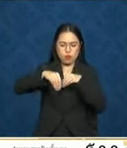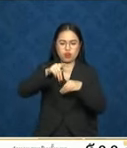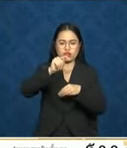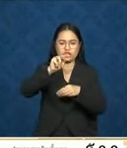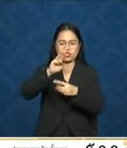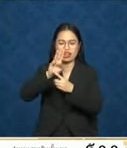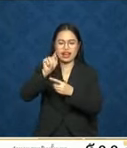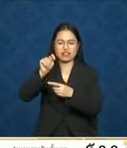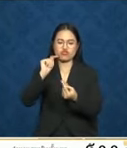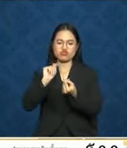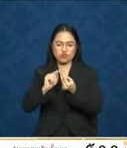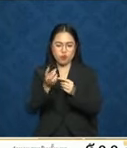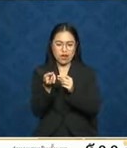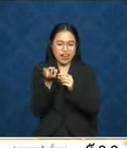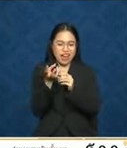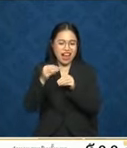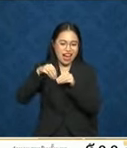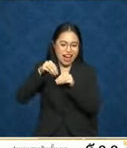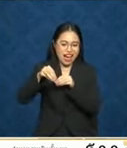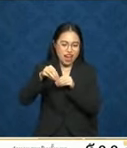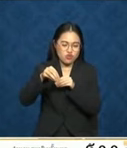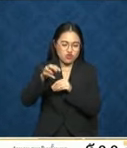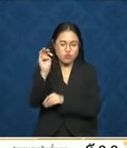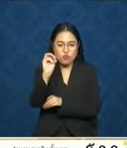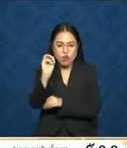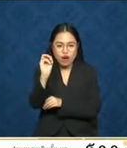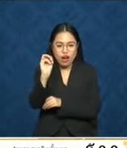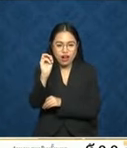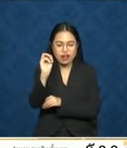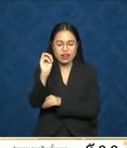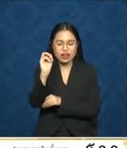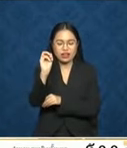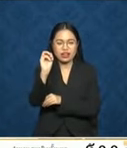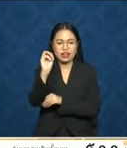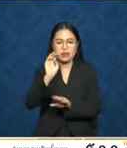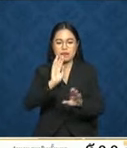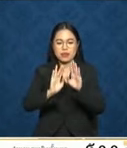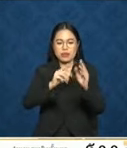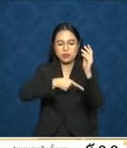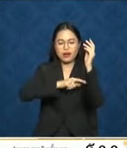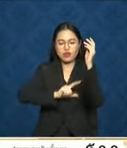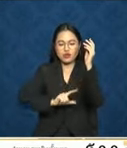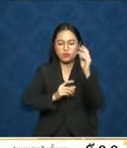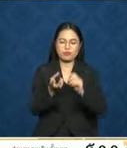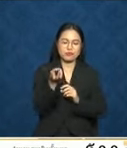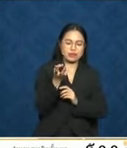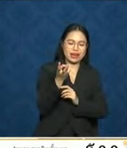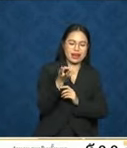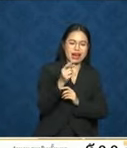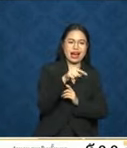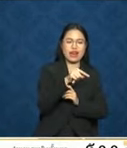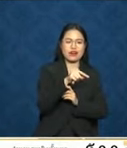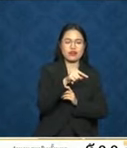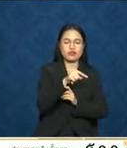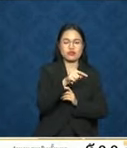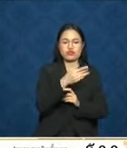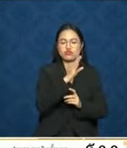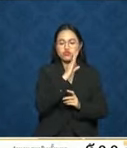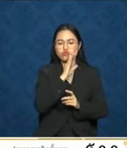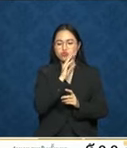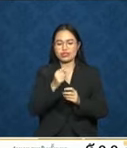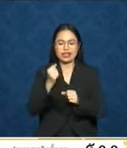าวเบายอดม่วงถ้าเปรียบเทียบกับพัทลุงแล้วก็คือข้าวสังหยดเป็นข้าวที่มีชื่อมากในจังหวัดตรังกรณีที่โร